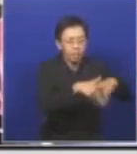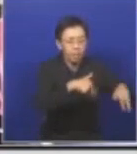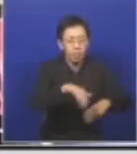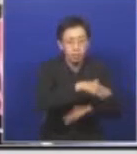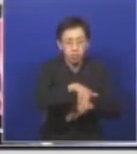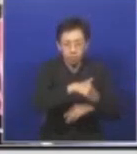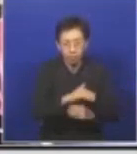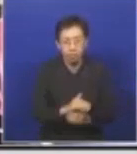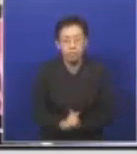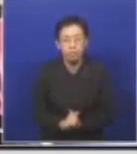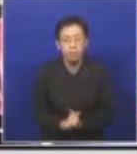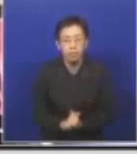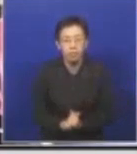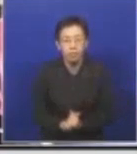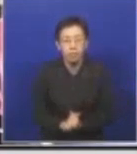มีการลงทุนตราสารหนี้ในตลาดรอง